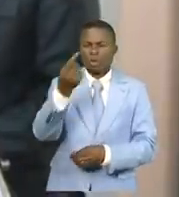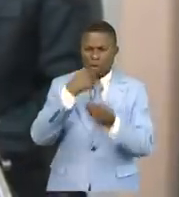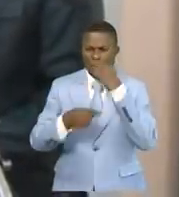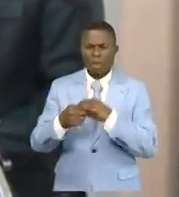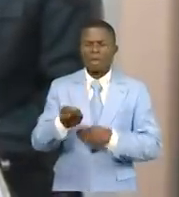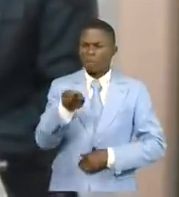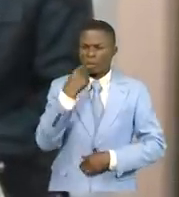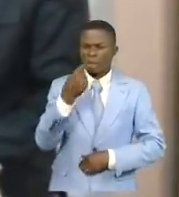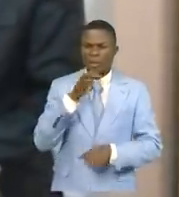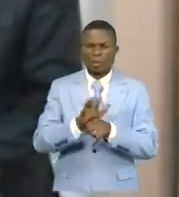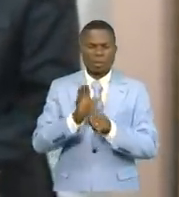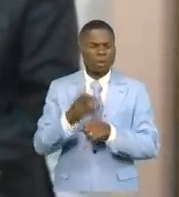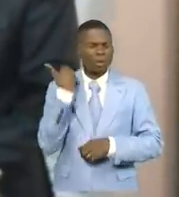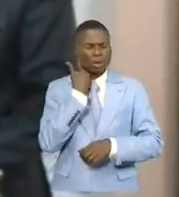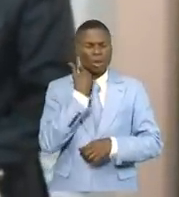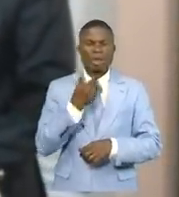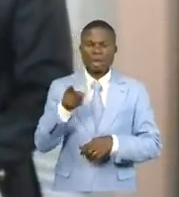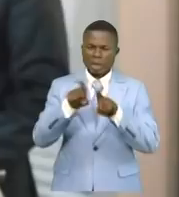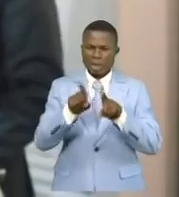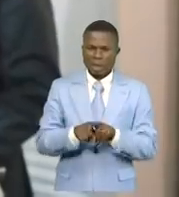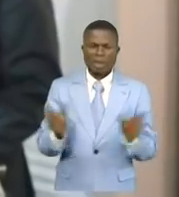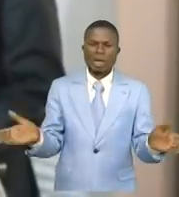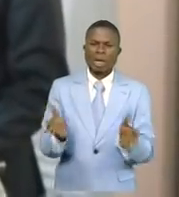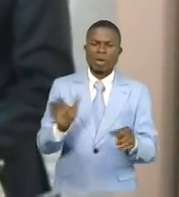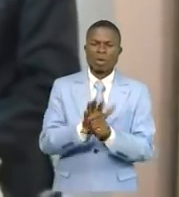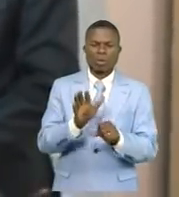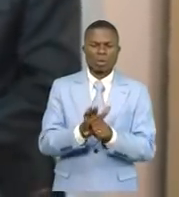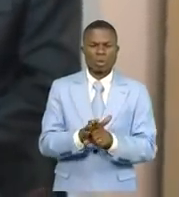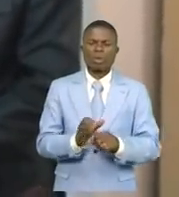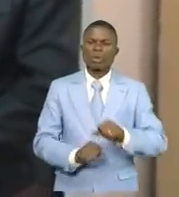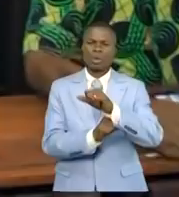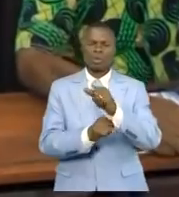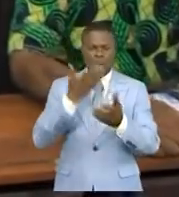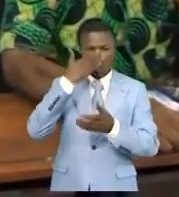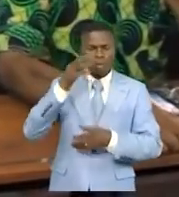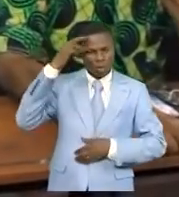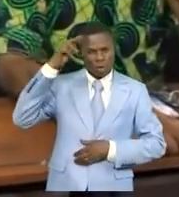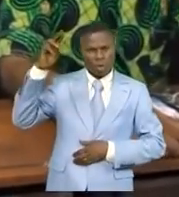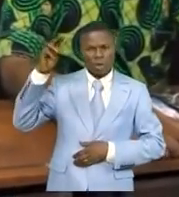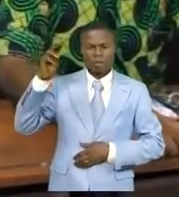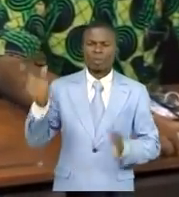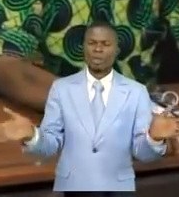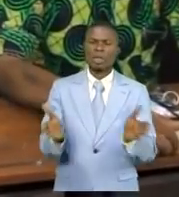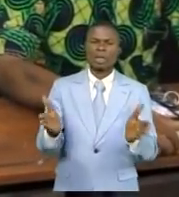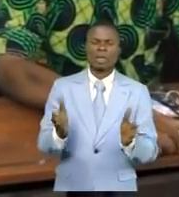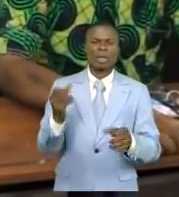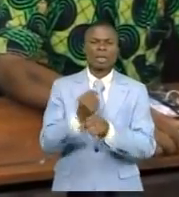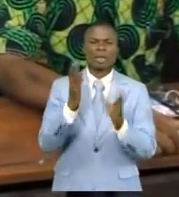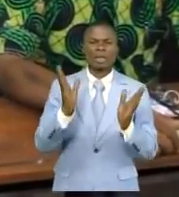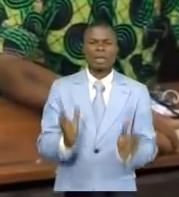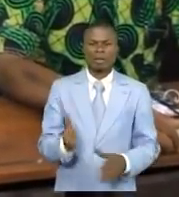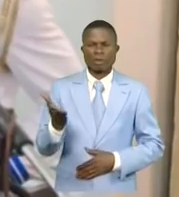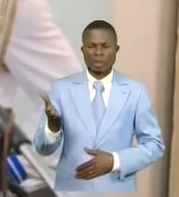COVID au risque de leur vie. Il a aussi plaidé pour l'équipement des cliniques universitaires et la motivation du personnel soignant.